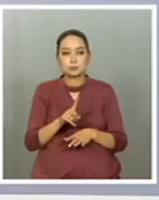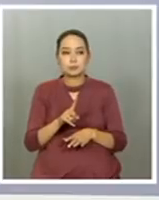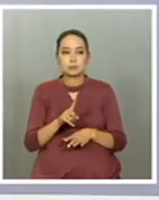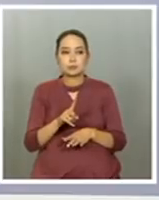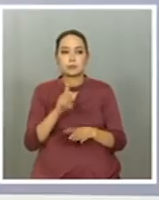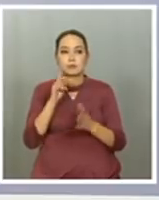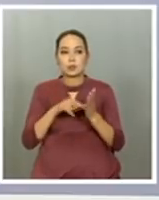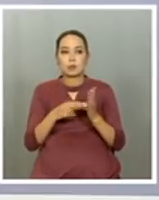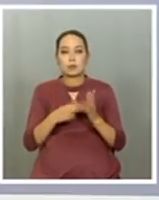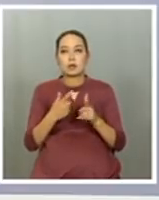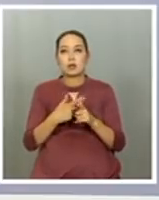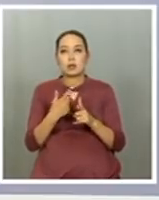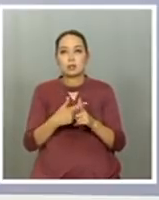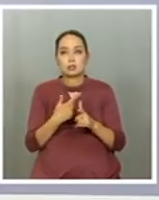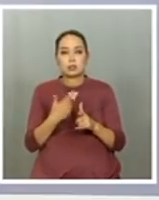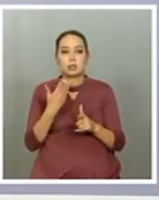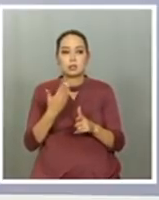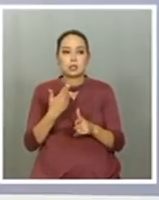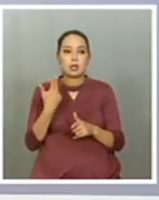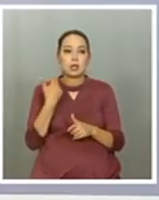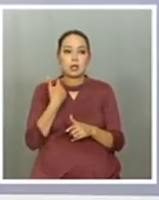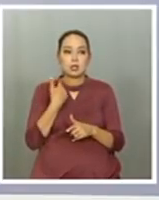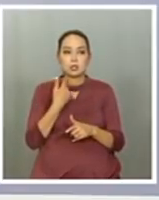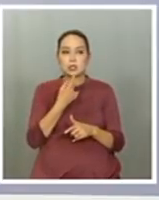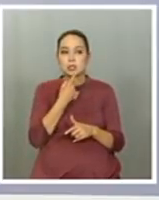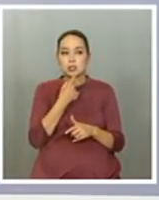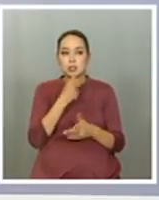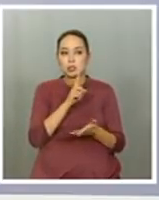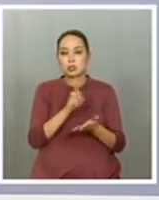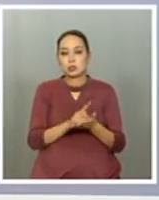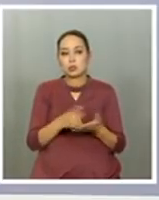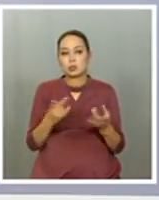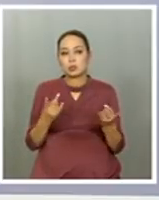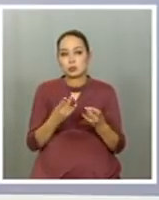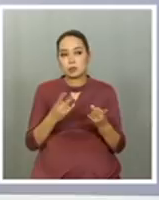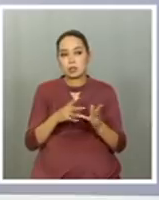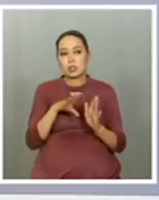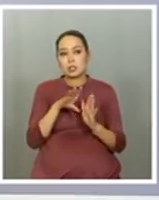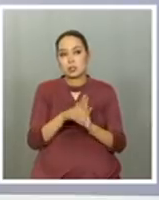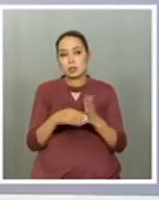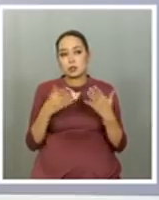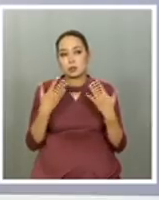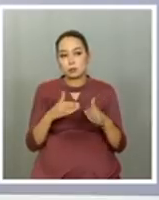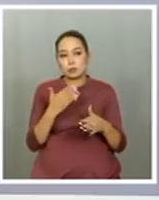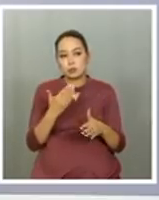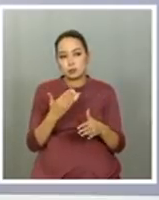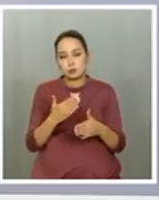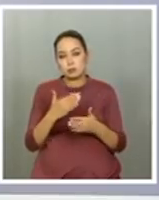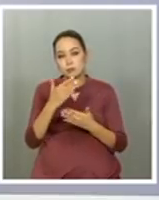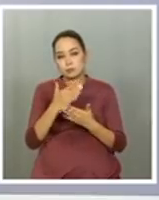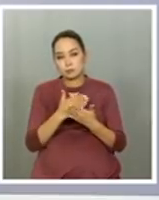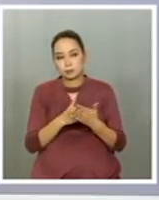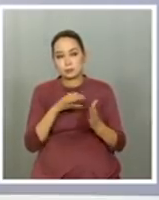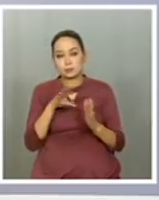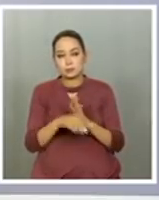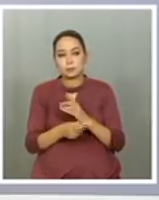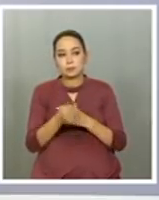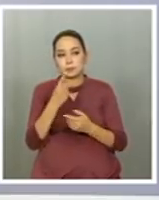Жобаның атауы бірегей және ағылшын тілінде болуы тиіс. Енгізілгеннен кейін ол тізімде пайда болады.